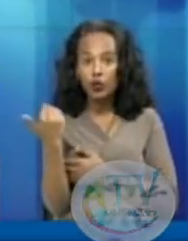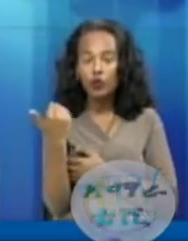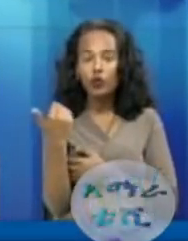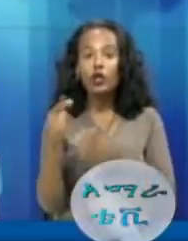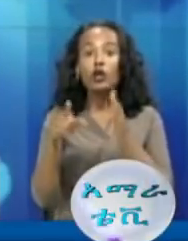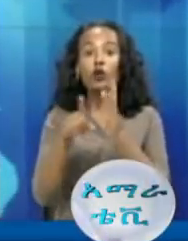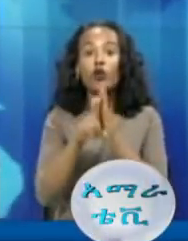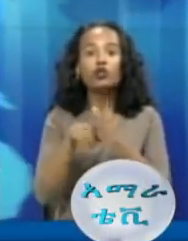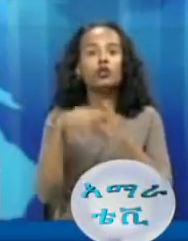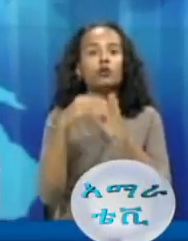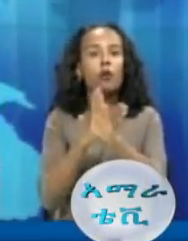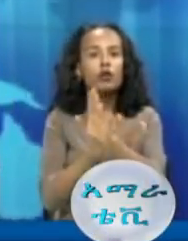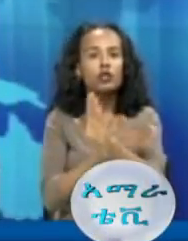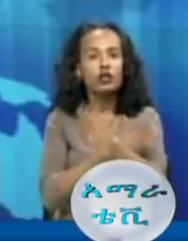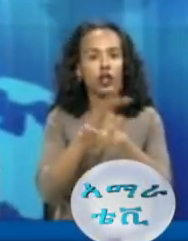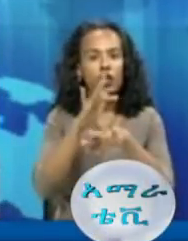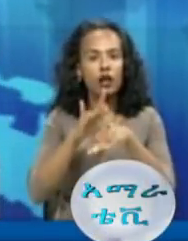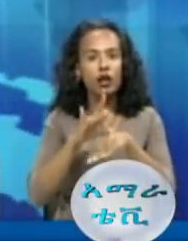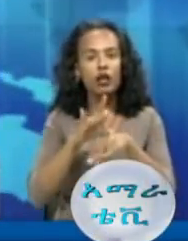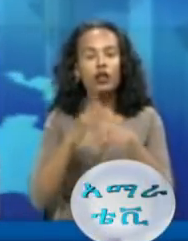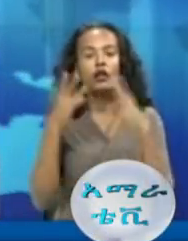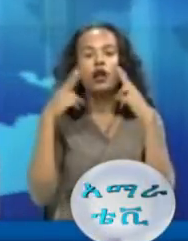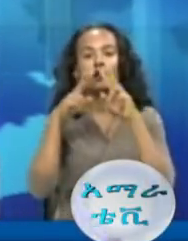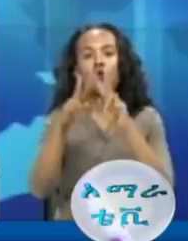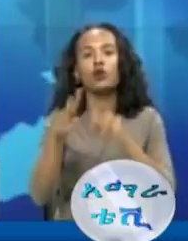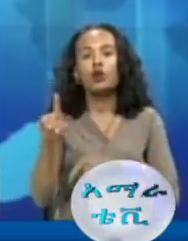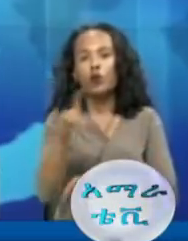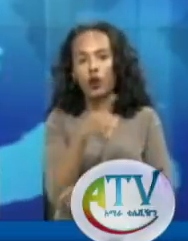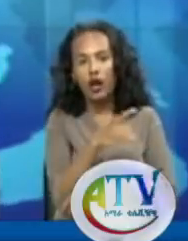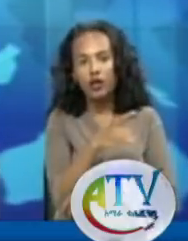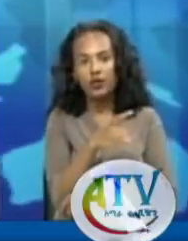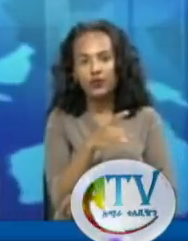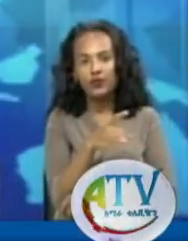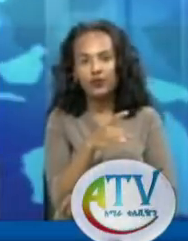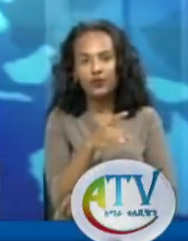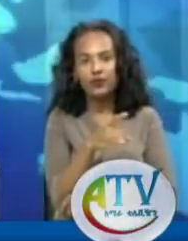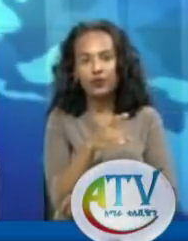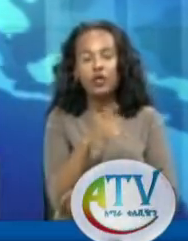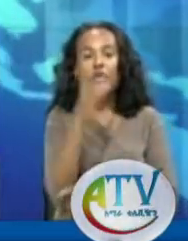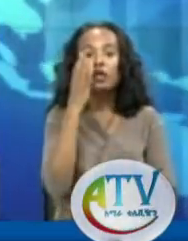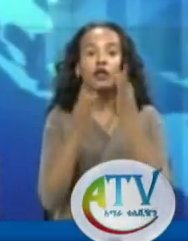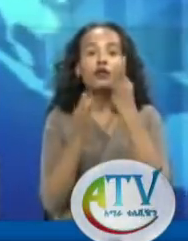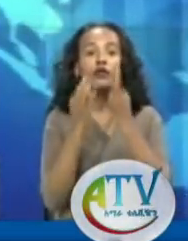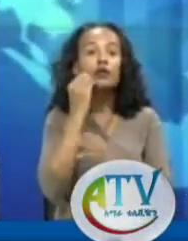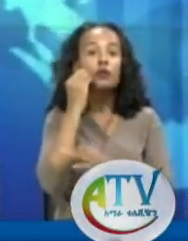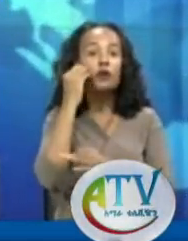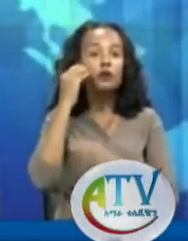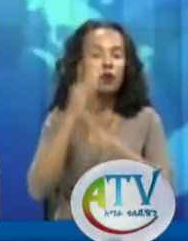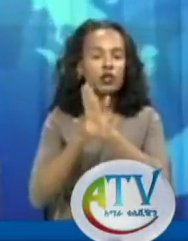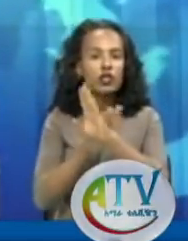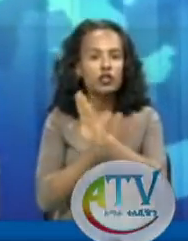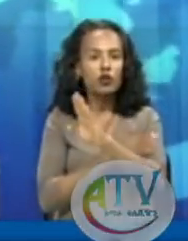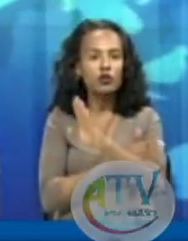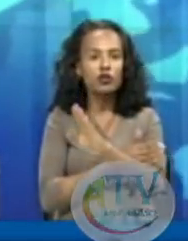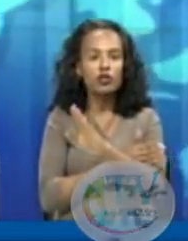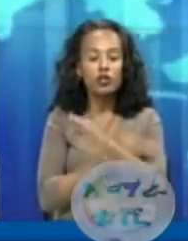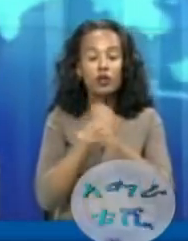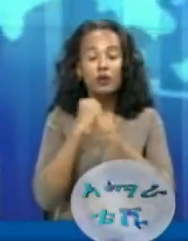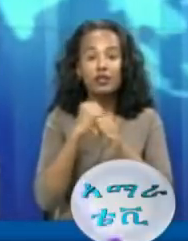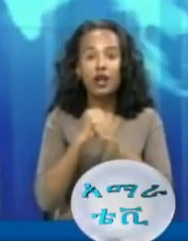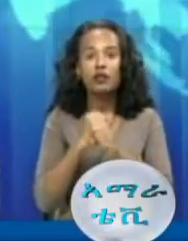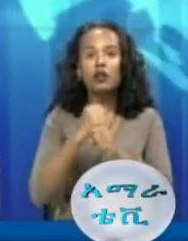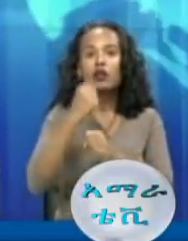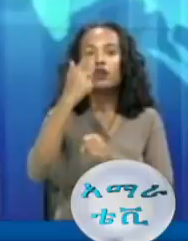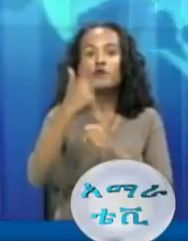ህጎችን በማሻሻል ላይ ያተኮረ ይሆናል። የፍርድ ቤት ማሻሻያዎችን ለማከናወን